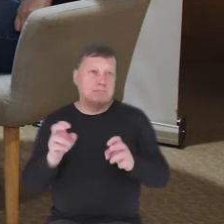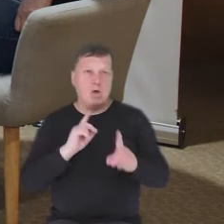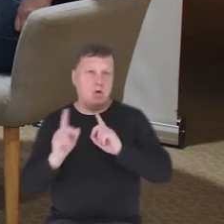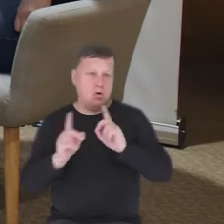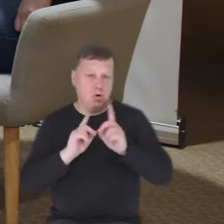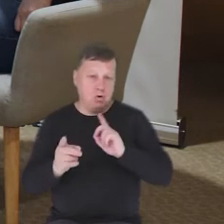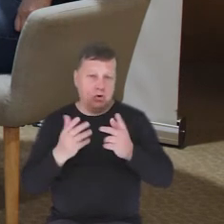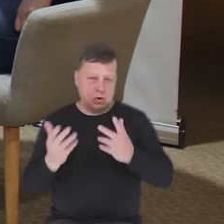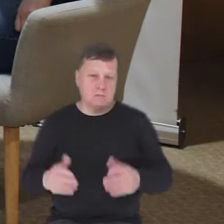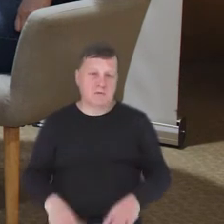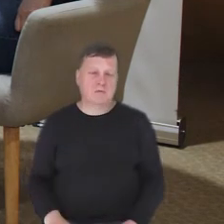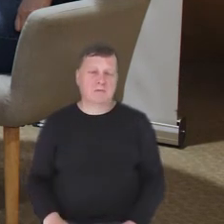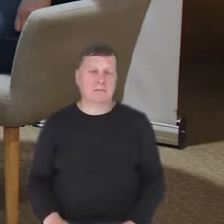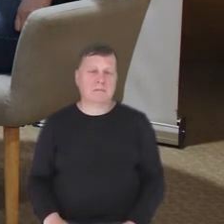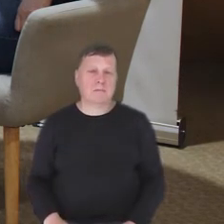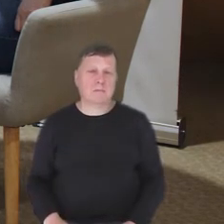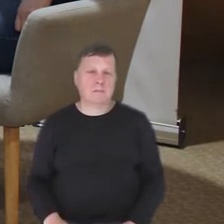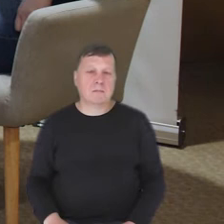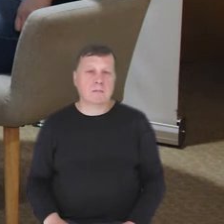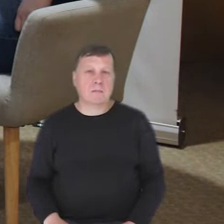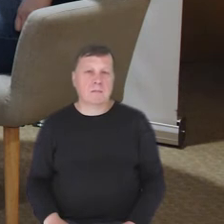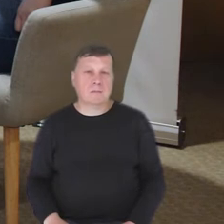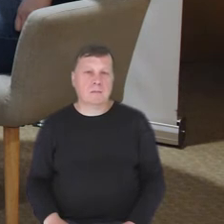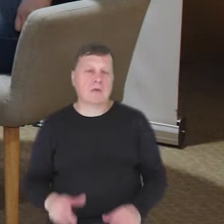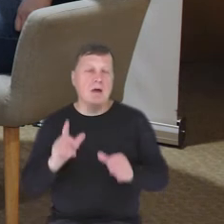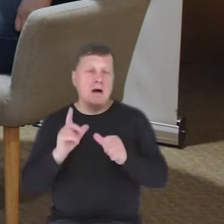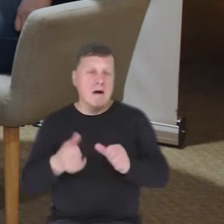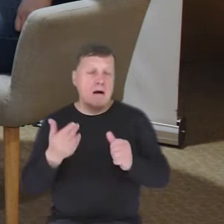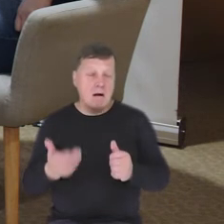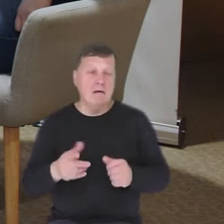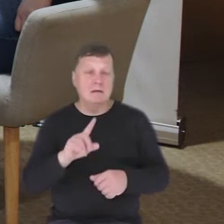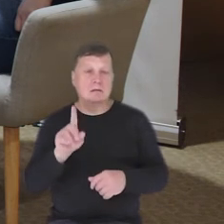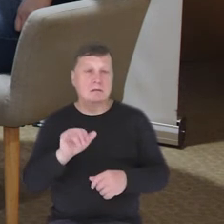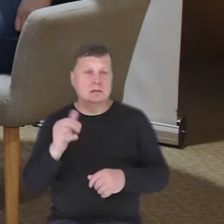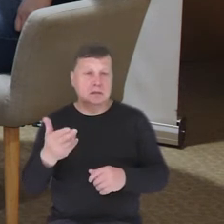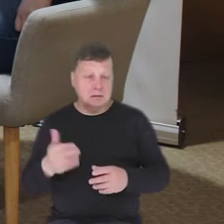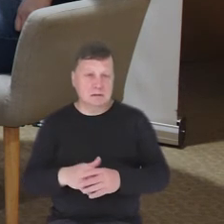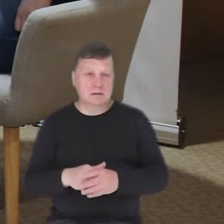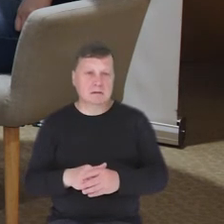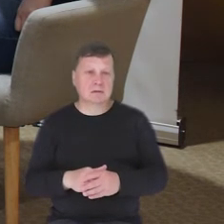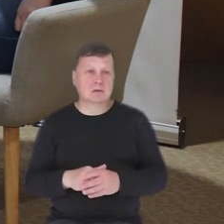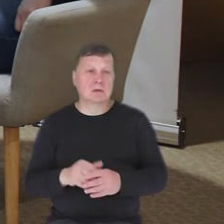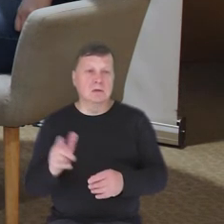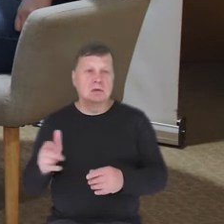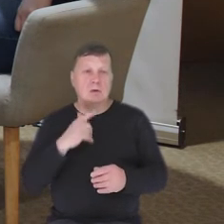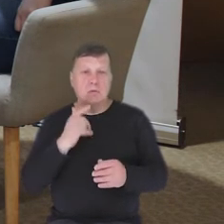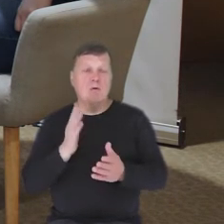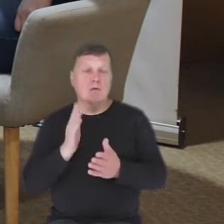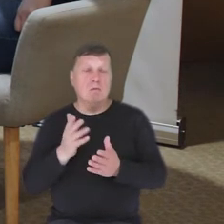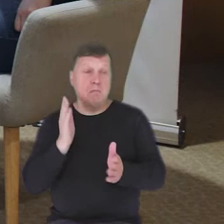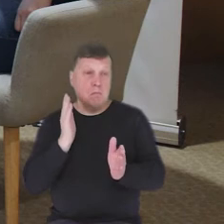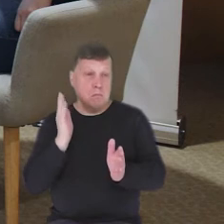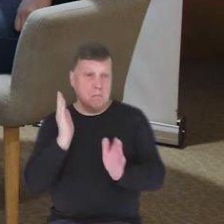zabrzmi to jak masło maślane po prostu. Ale no, ziny, jeżeli nie są bezpośrednią formą dyskusji,